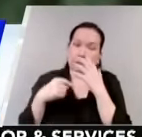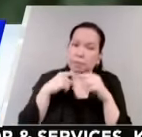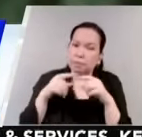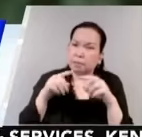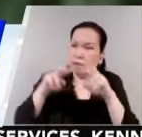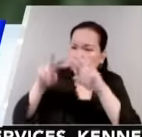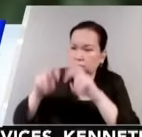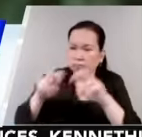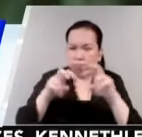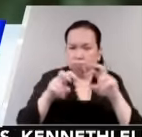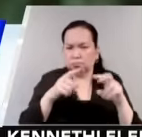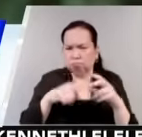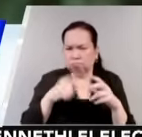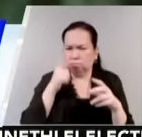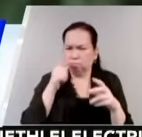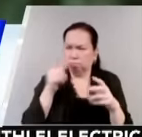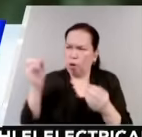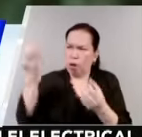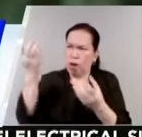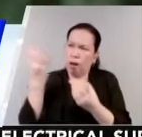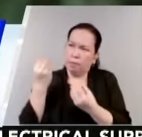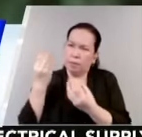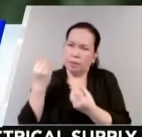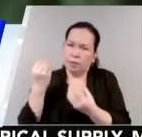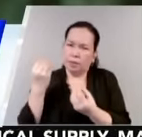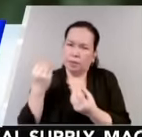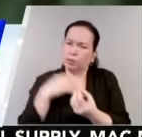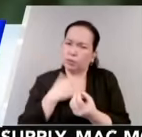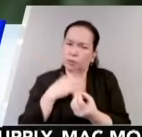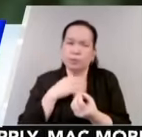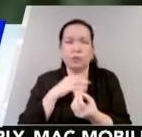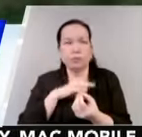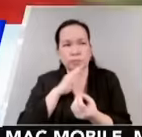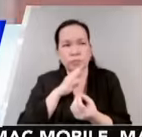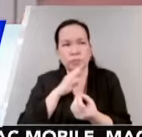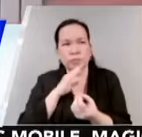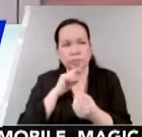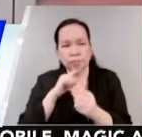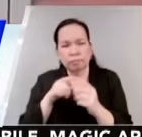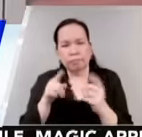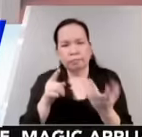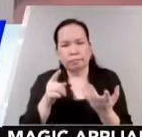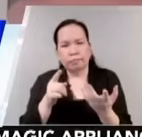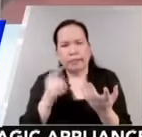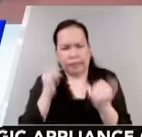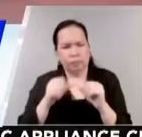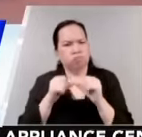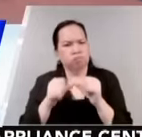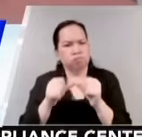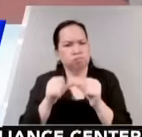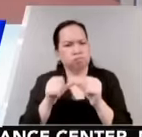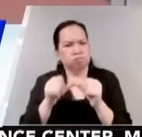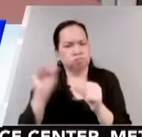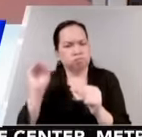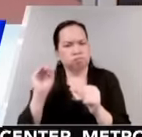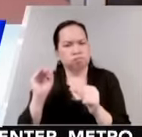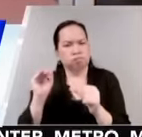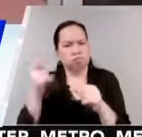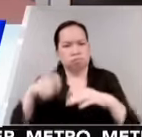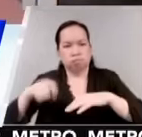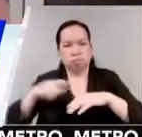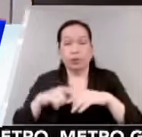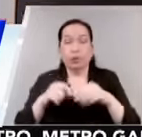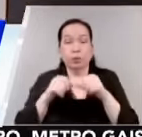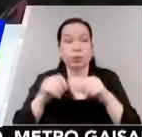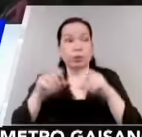naman po silang update. Nakakahinayang pero hindi pa rin po kami titigil para dun sa kaso. Nagpapatuloy pa rin ang investigasyon sa iba pang